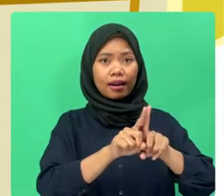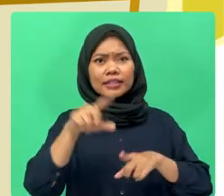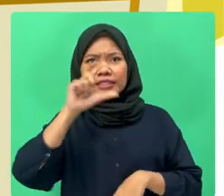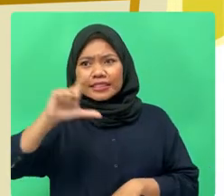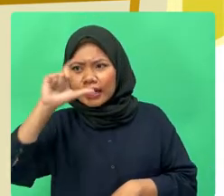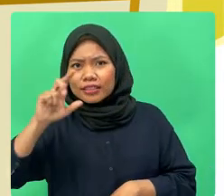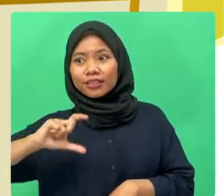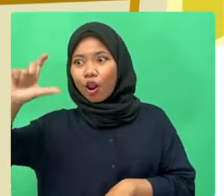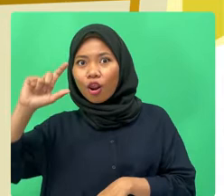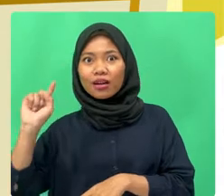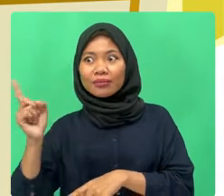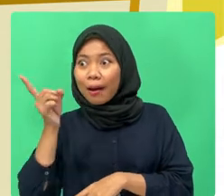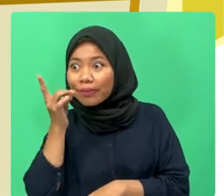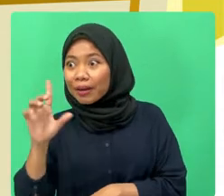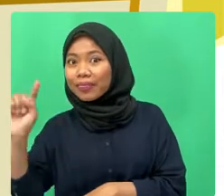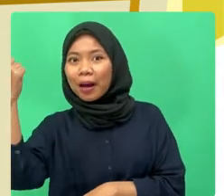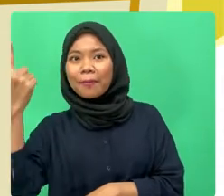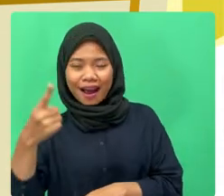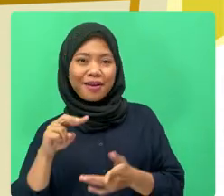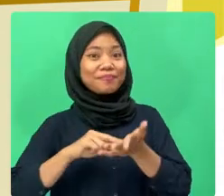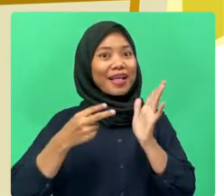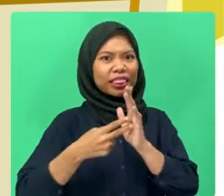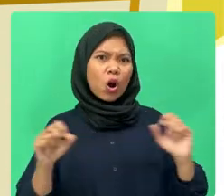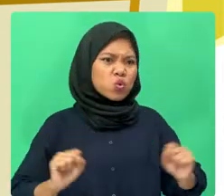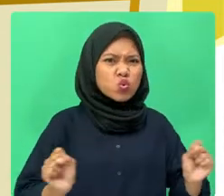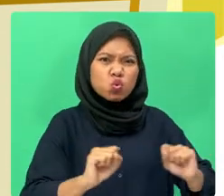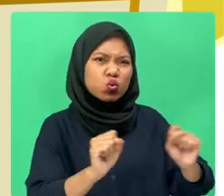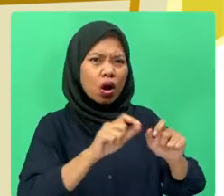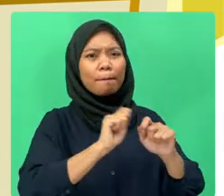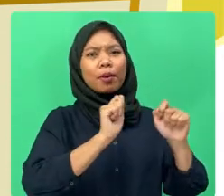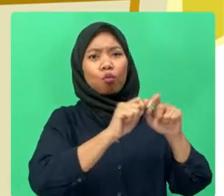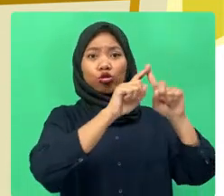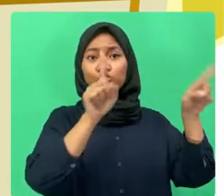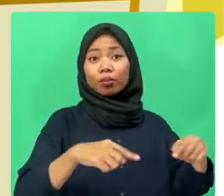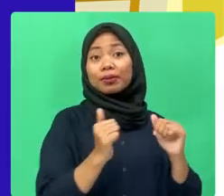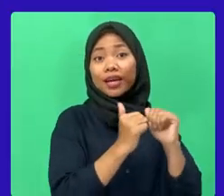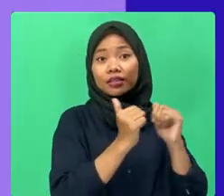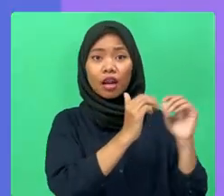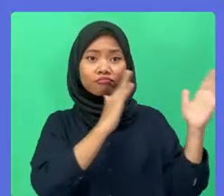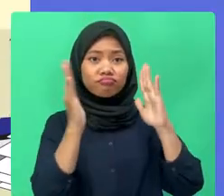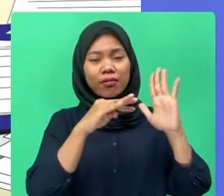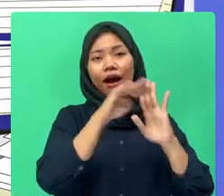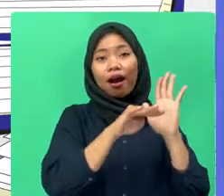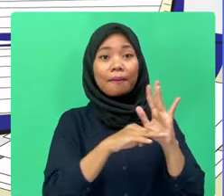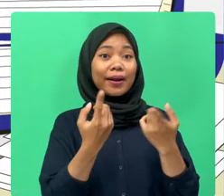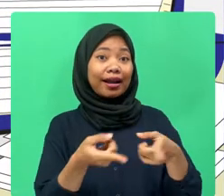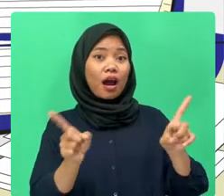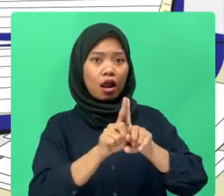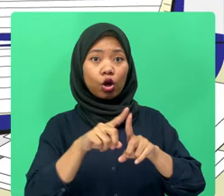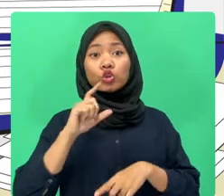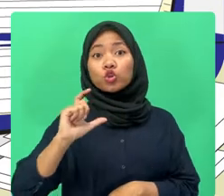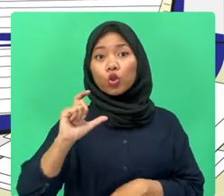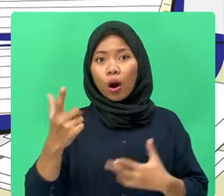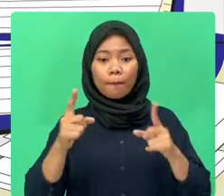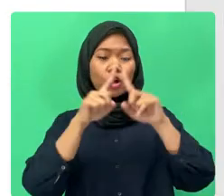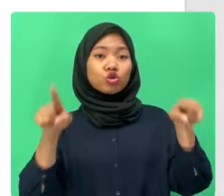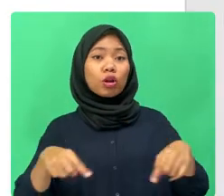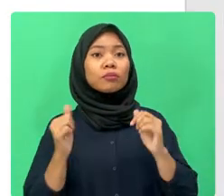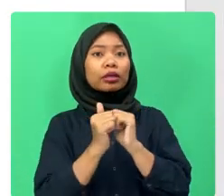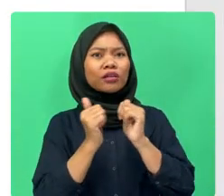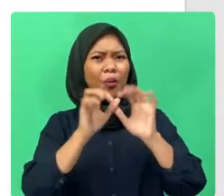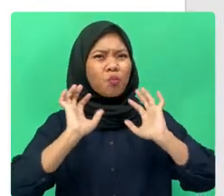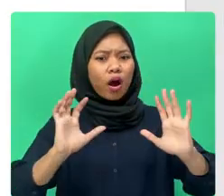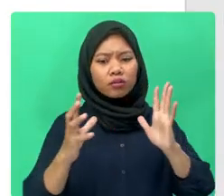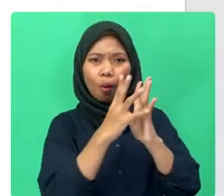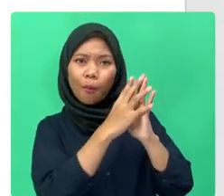pertama, Justin harus menyusun surat perjanjian pengurusan acara perkawinan. Justin mengikuti banyak contoh-contoh